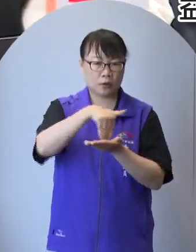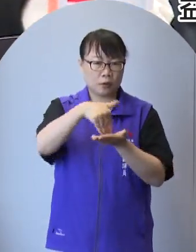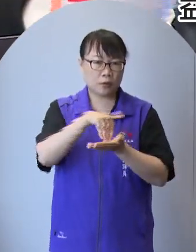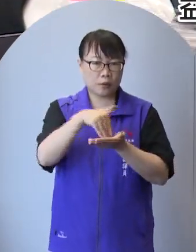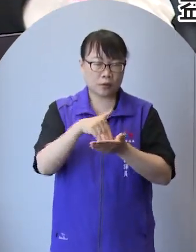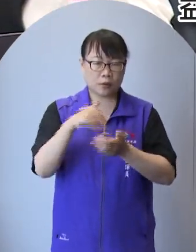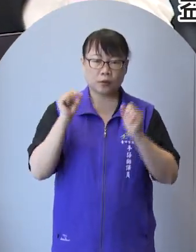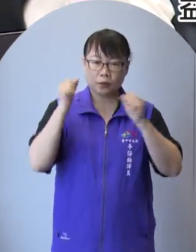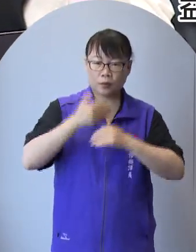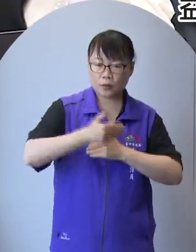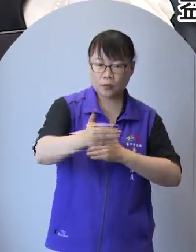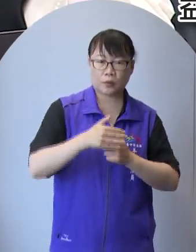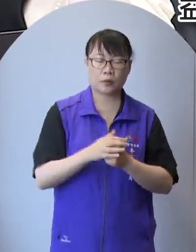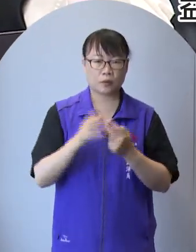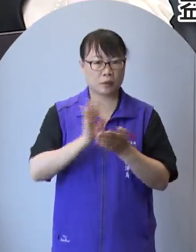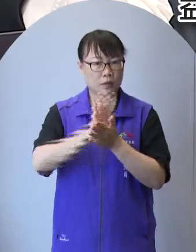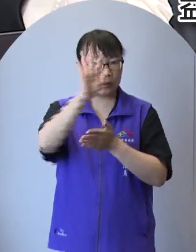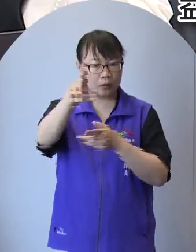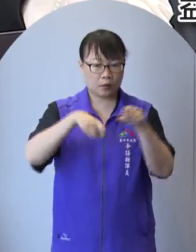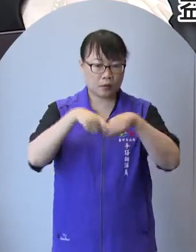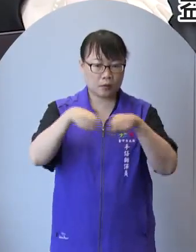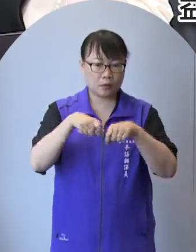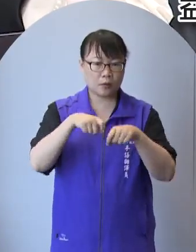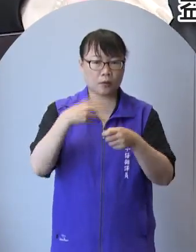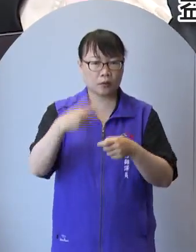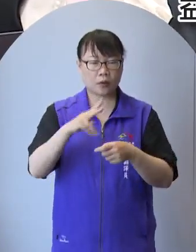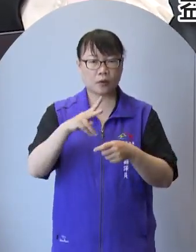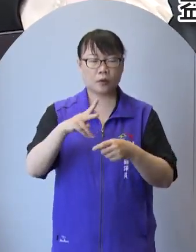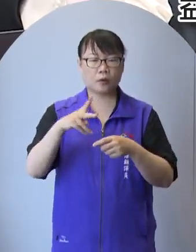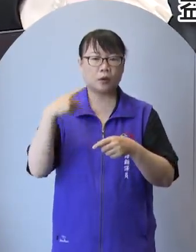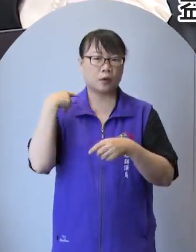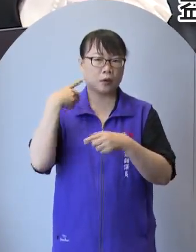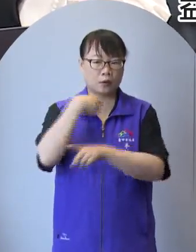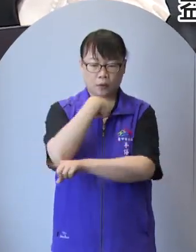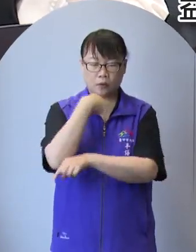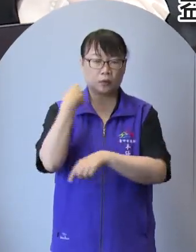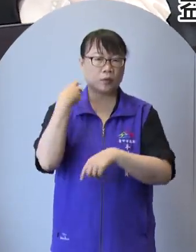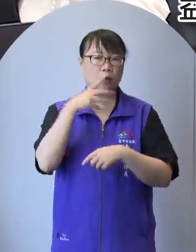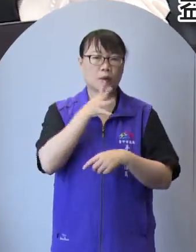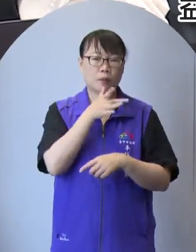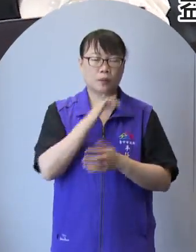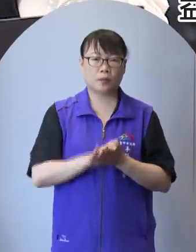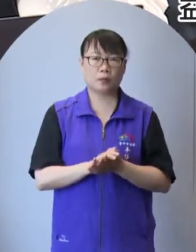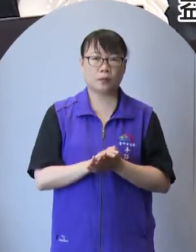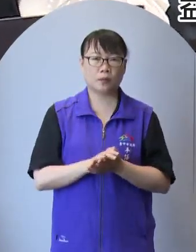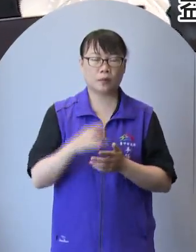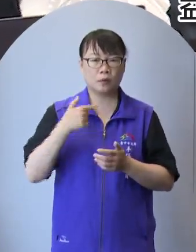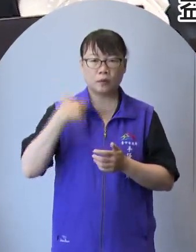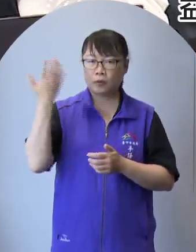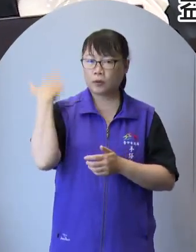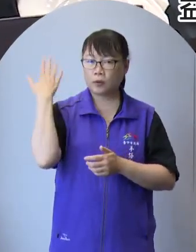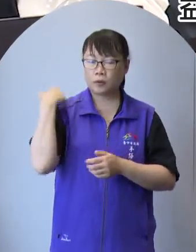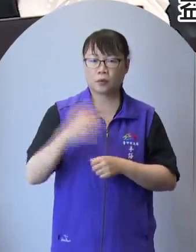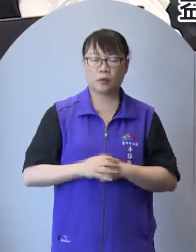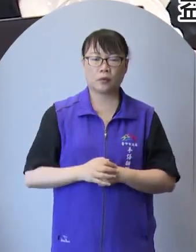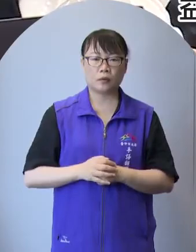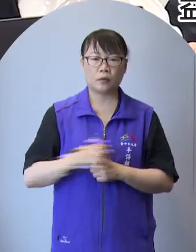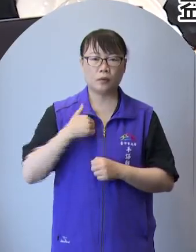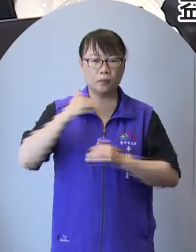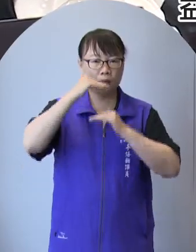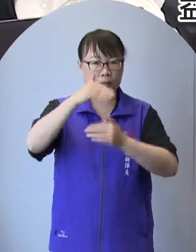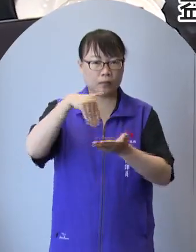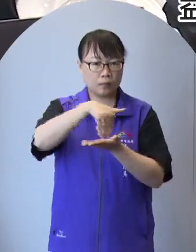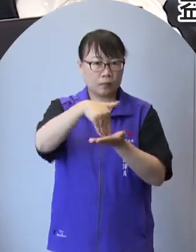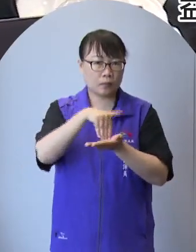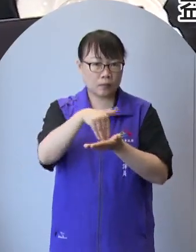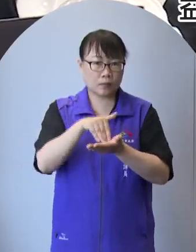过程，那还有未来的规划跟结语。那首先我们来看到整个过去啊，我们在限塑的推动